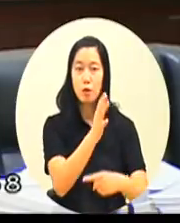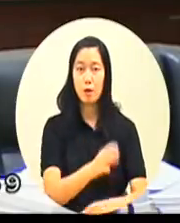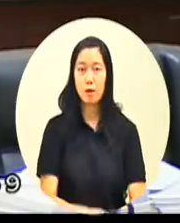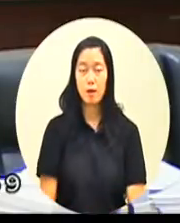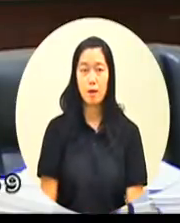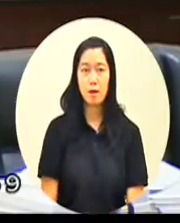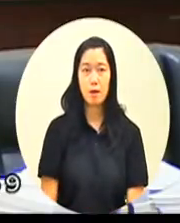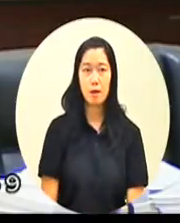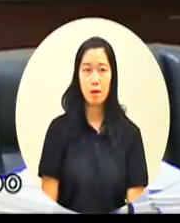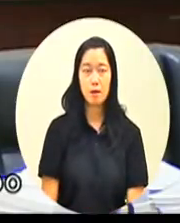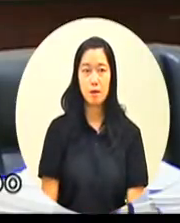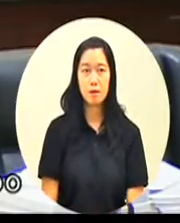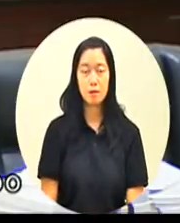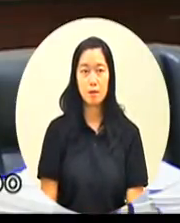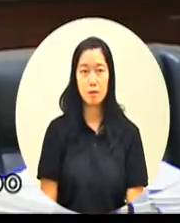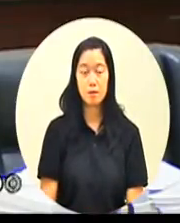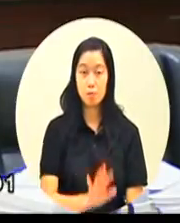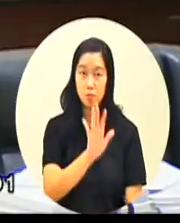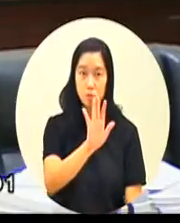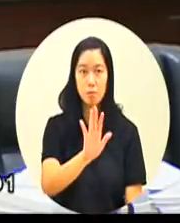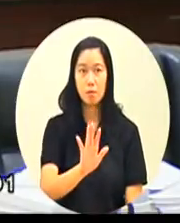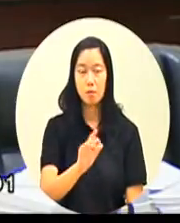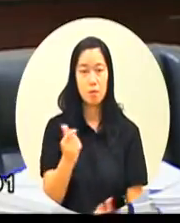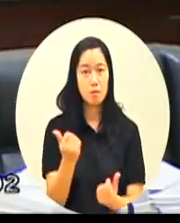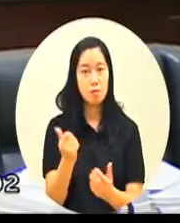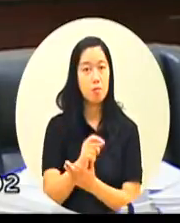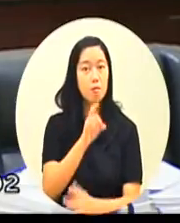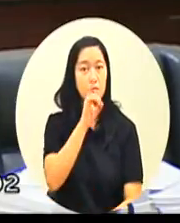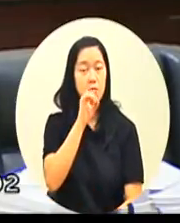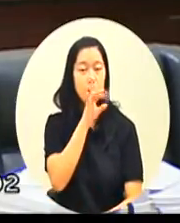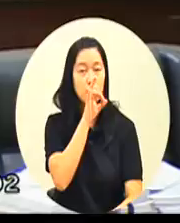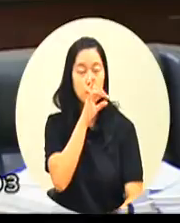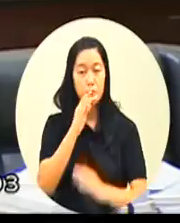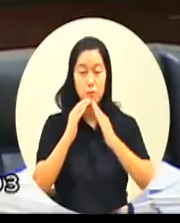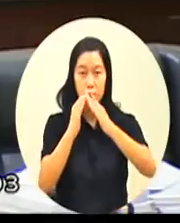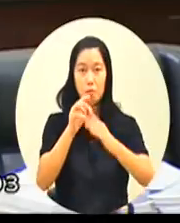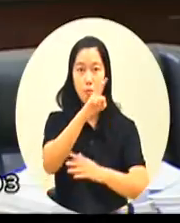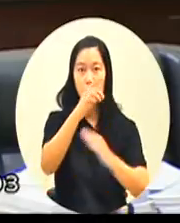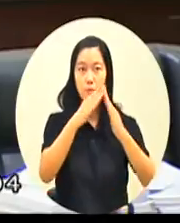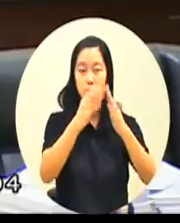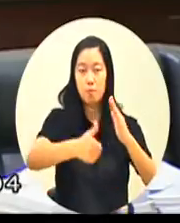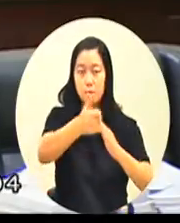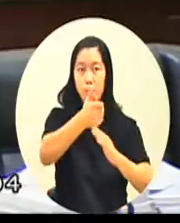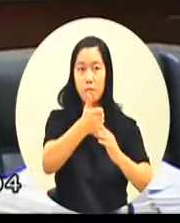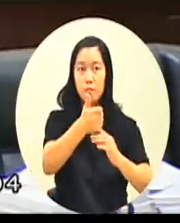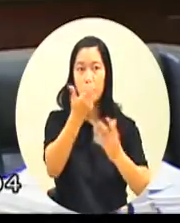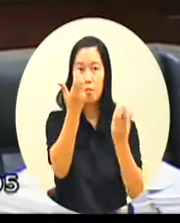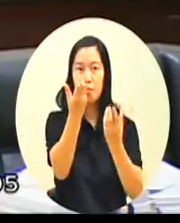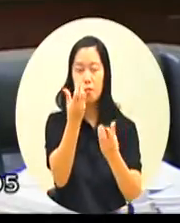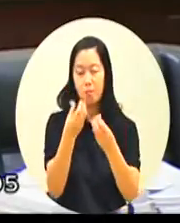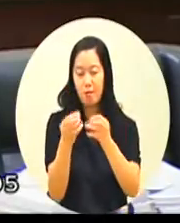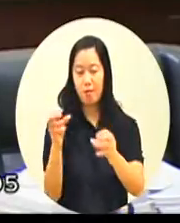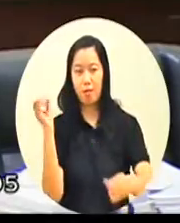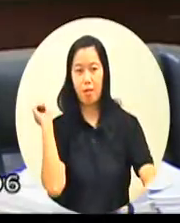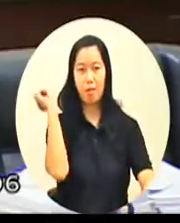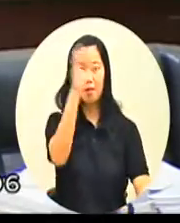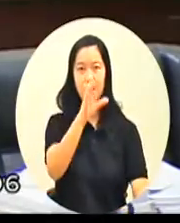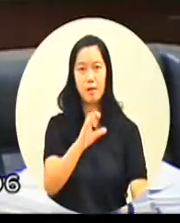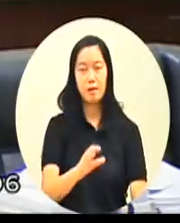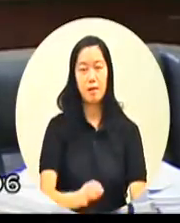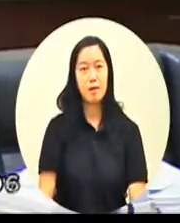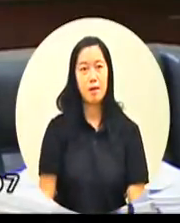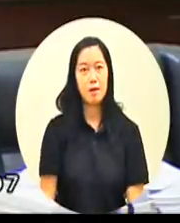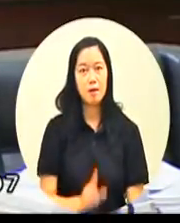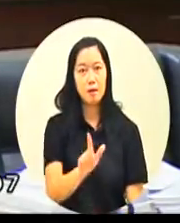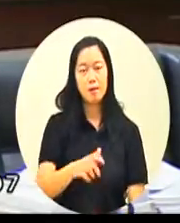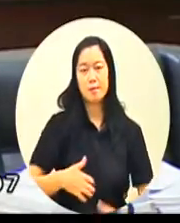有这样的考量，那有些像台中市有人去跟市长他的官邸好像丢鸡蛋，这样的一个当然是